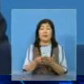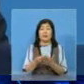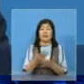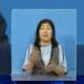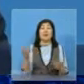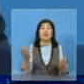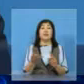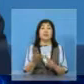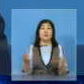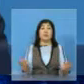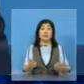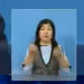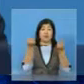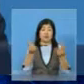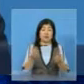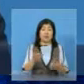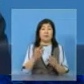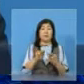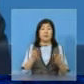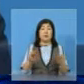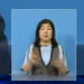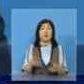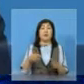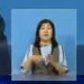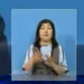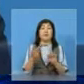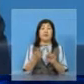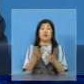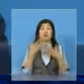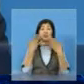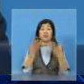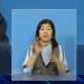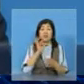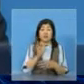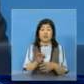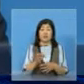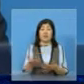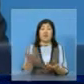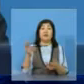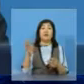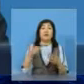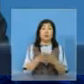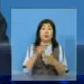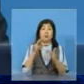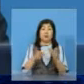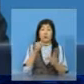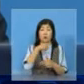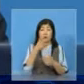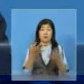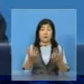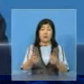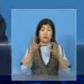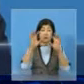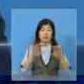поддержки педагогов. На сегодня законопроект одобрен в Мажилисе во втором чтении. Сейчас на рассмотрении Сената. До конца года должен быть принят закон.